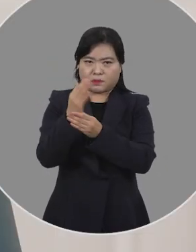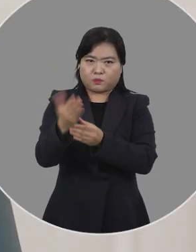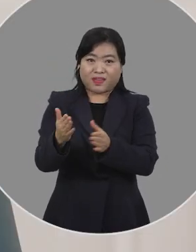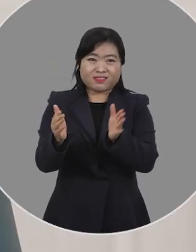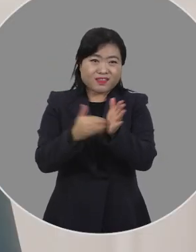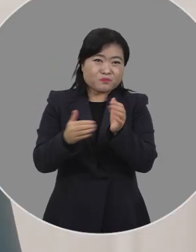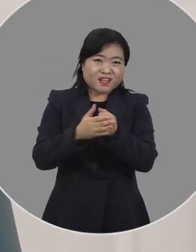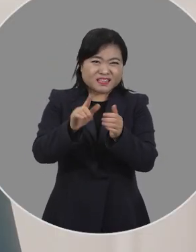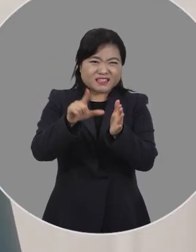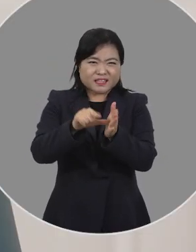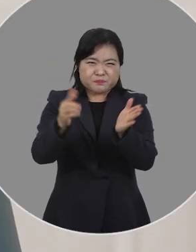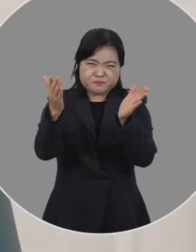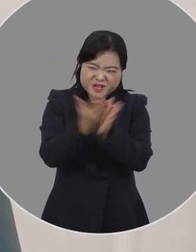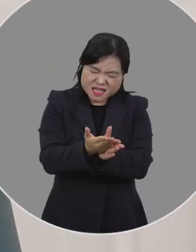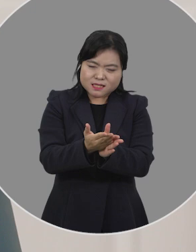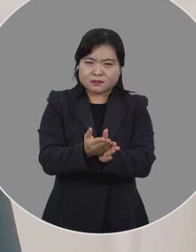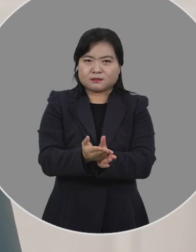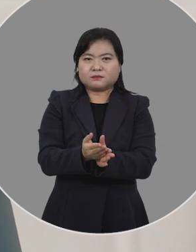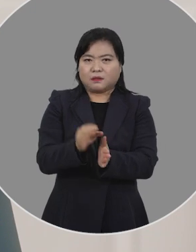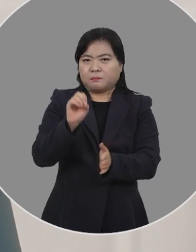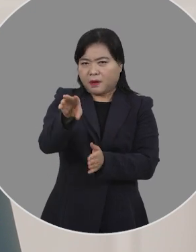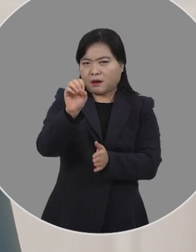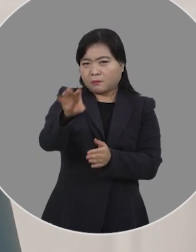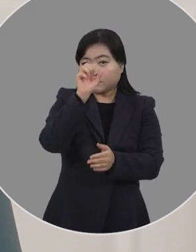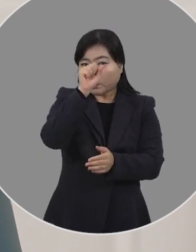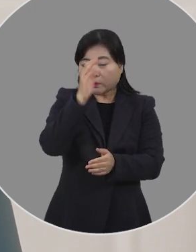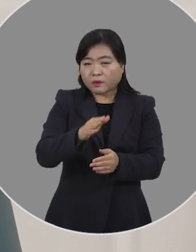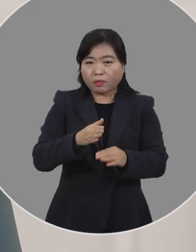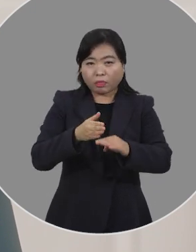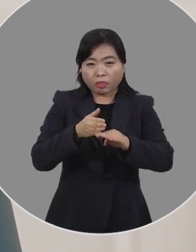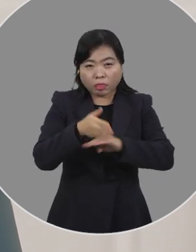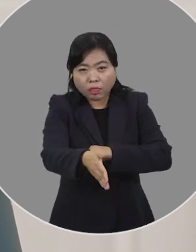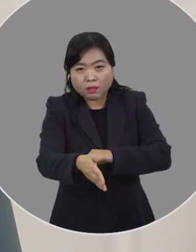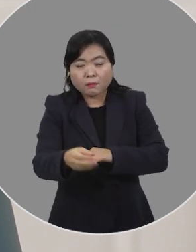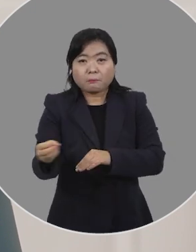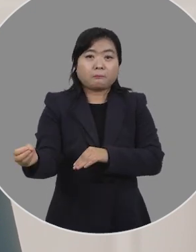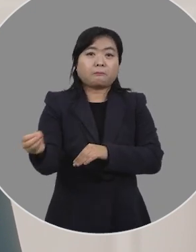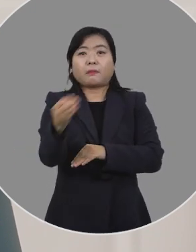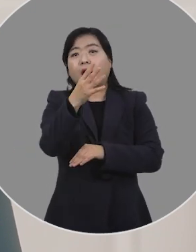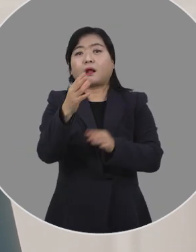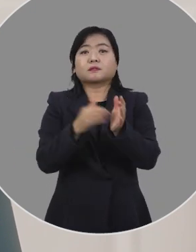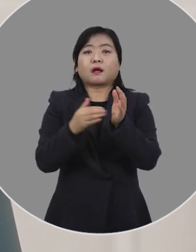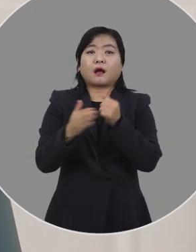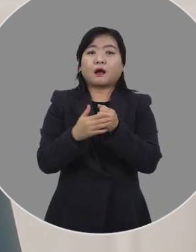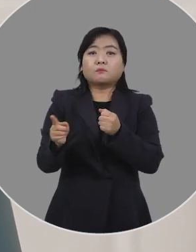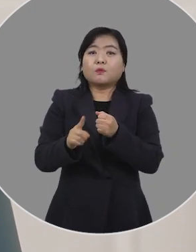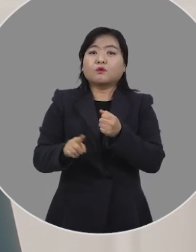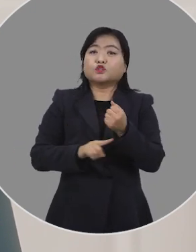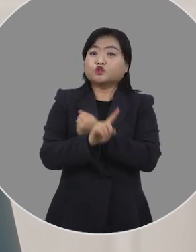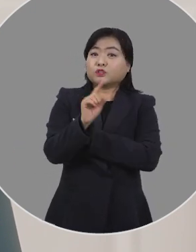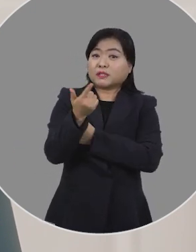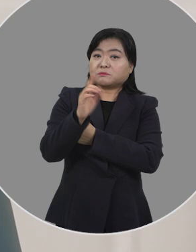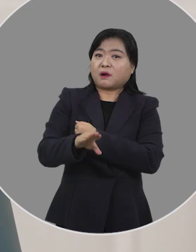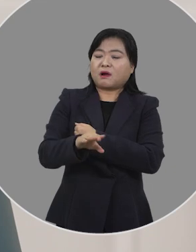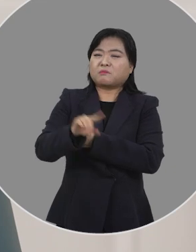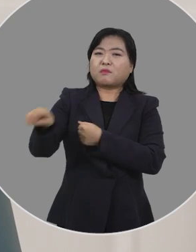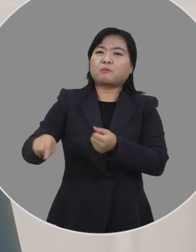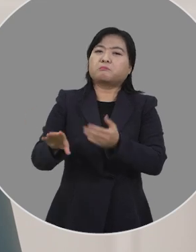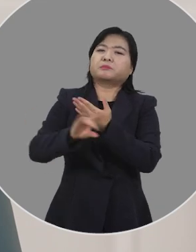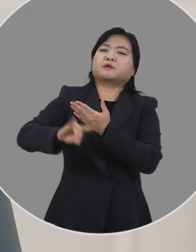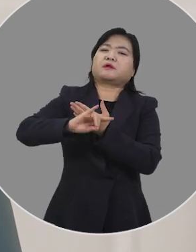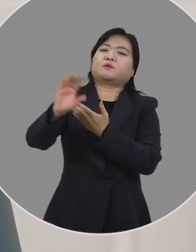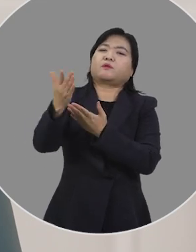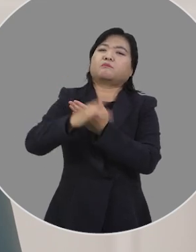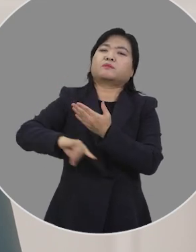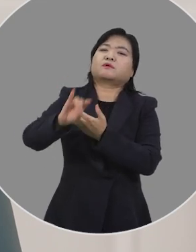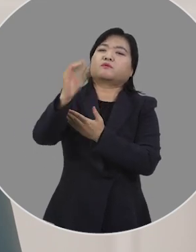적시에 제때 얘기하지 않고 뒤에 와서 얘기하니까 뭐랄까 이유는 아닌데 알리바이죠.